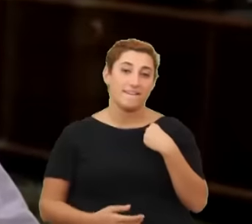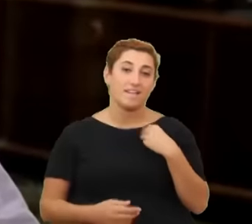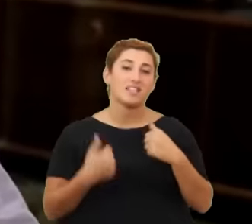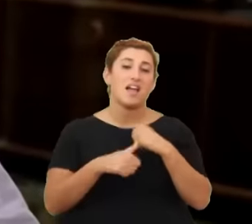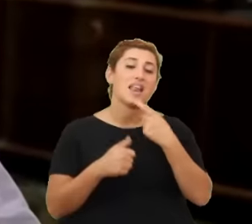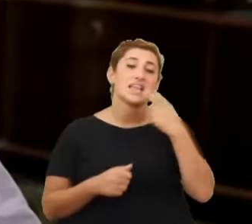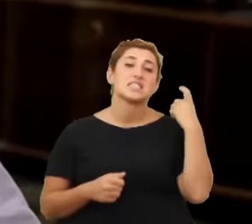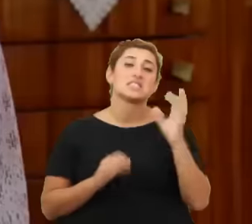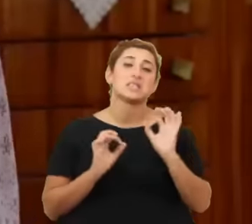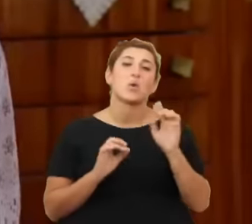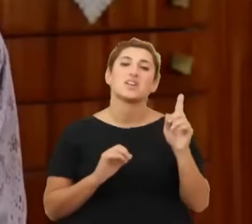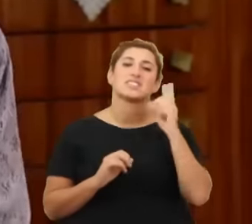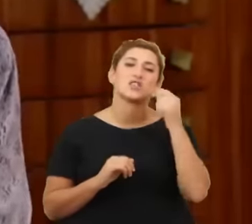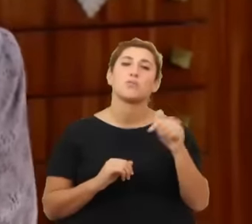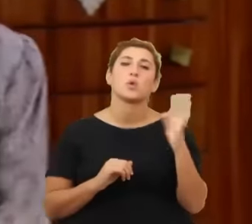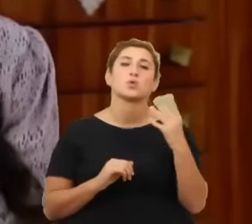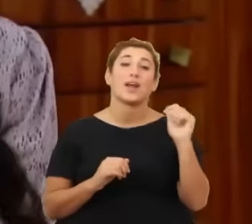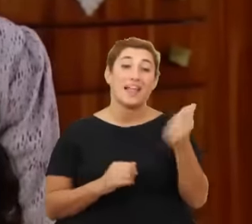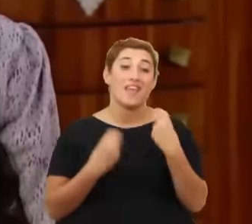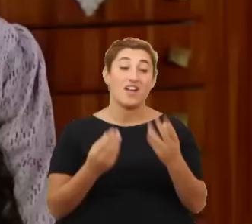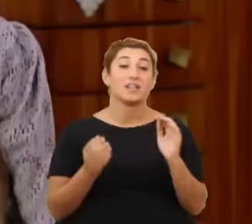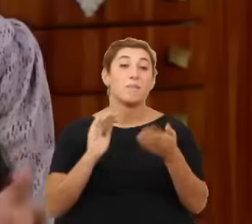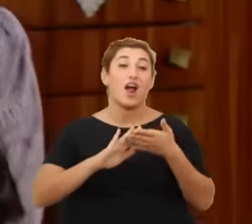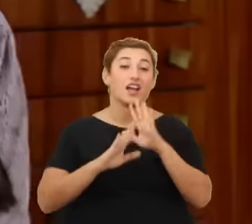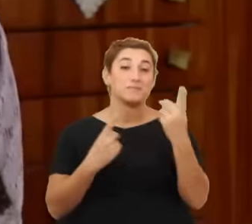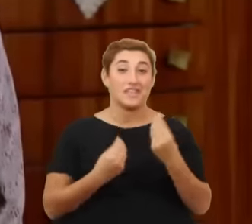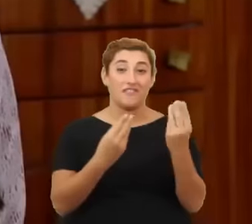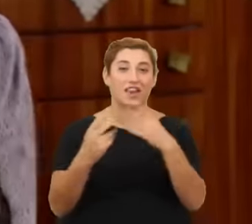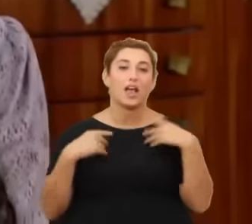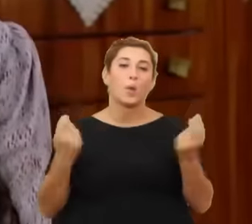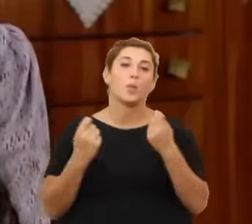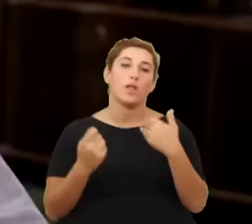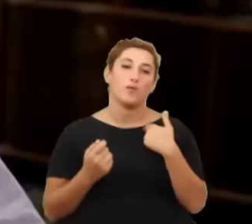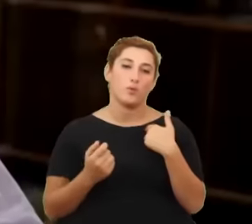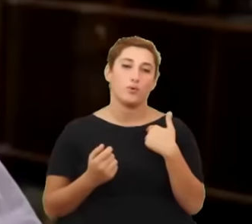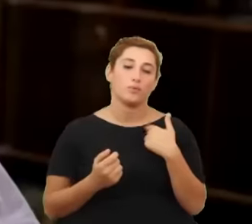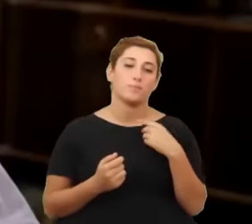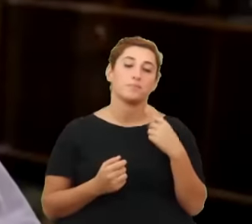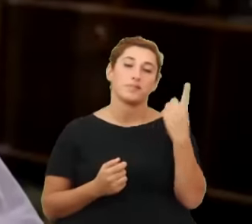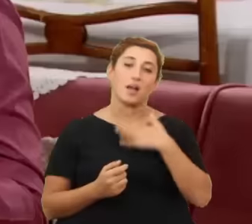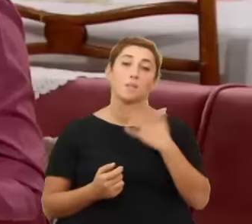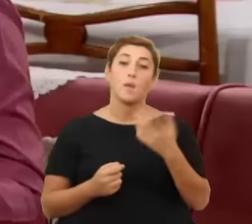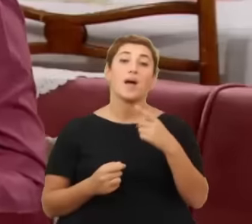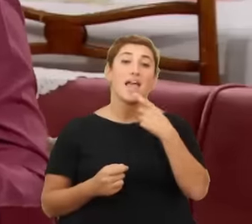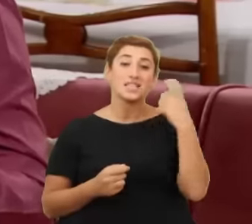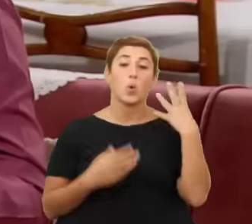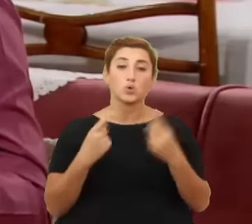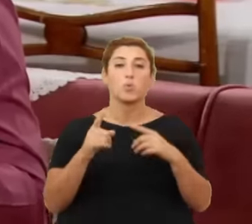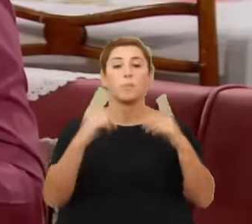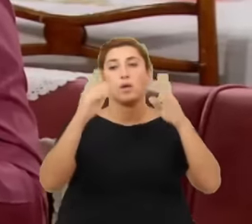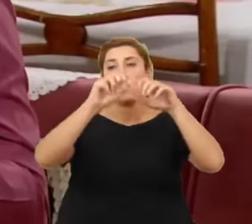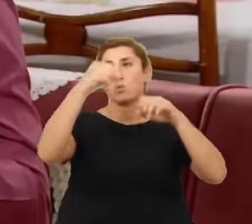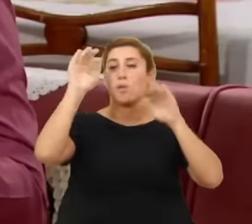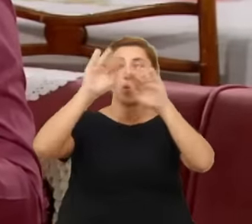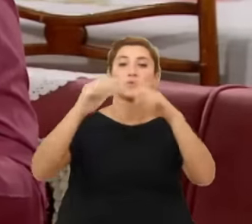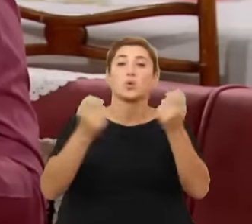Tarihi eserdir o ha. Evet. Sadece böyle çok değer verdiğim dostlarıma bir şeyler ikram ederken kullanıyorum. Ya bidenim, madem bu tarihi eser, koyacaksın onu bir yere, orada